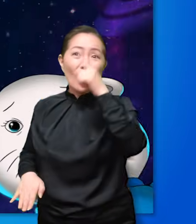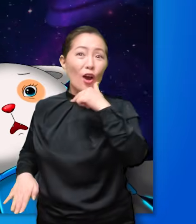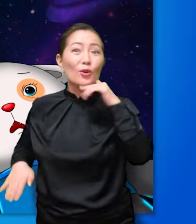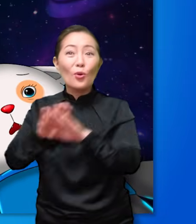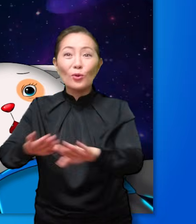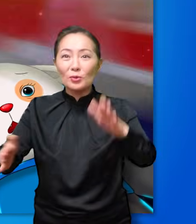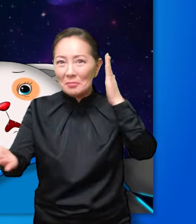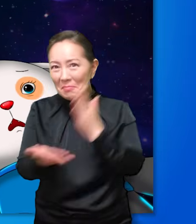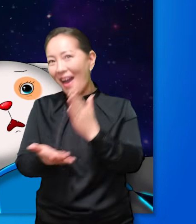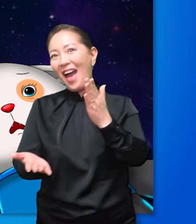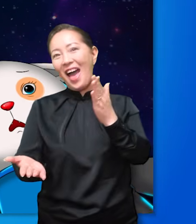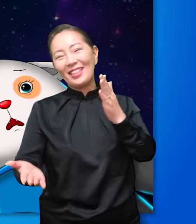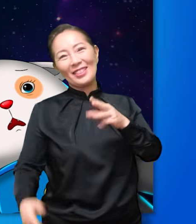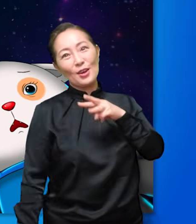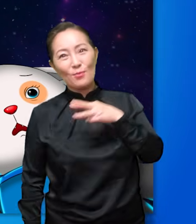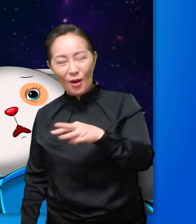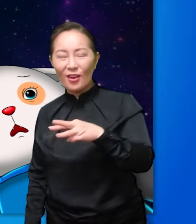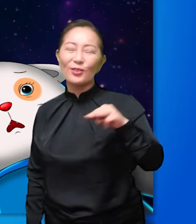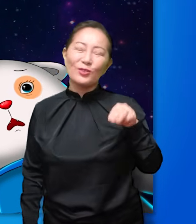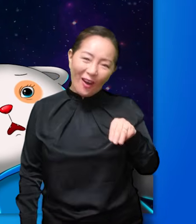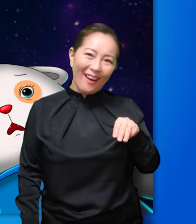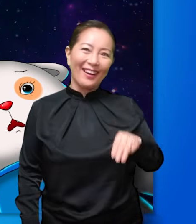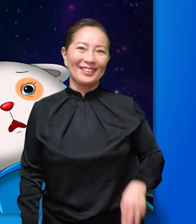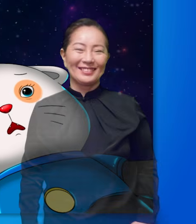байна. Мөнхтунх.